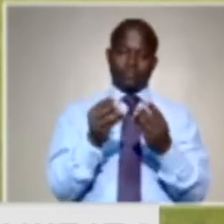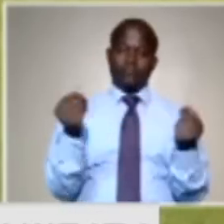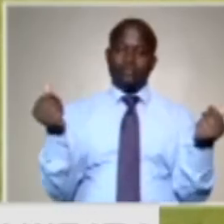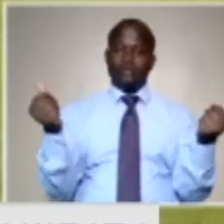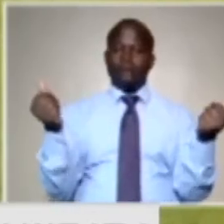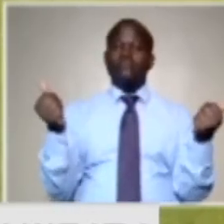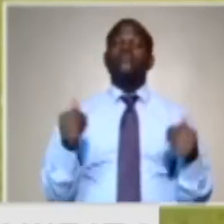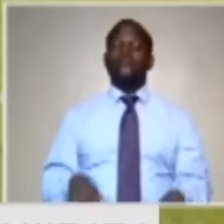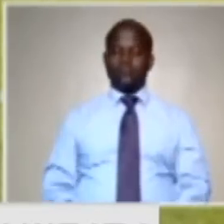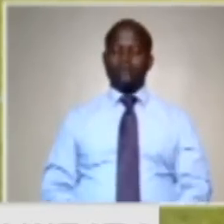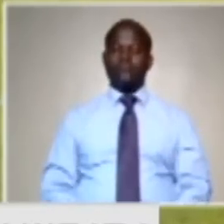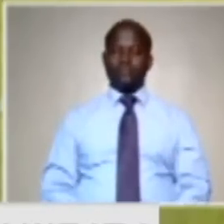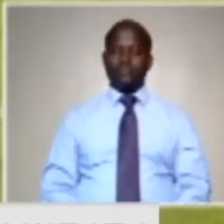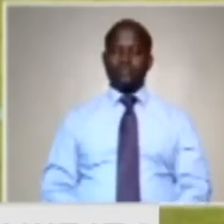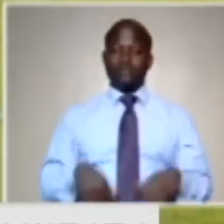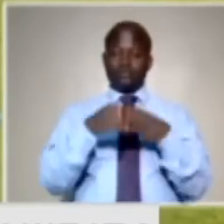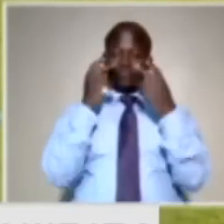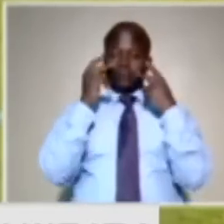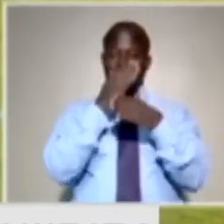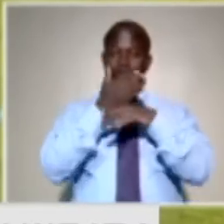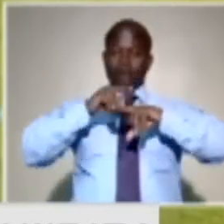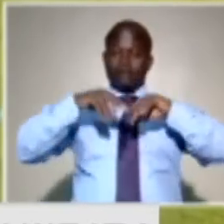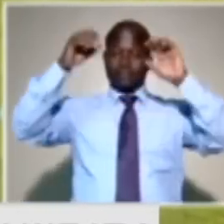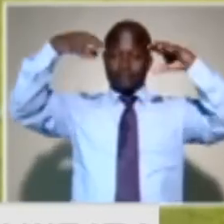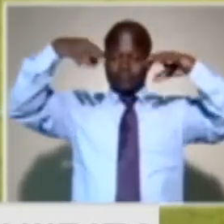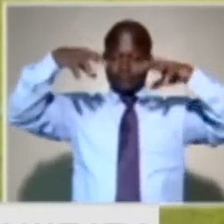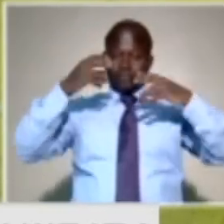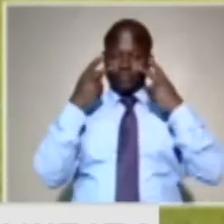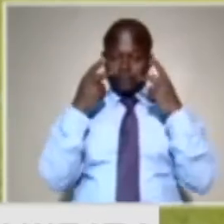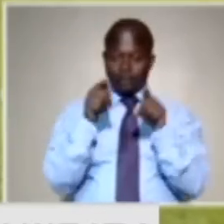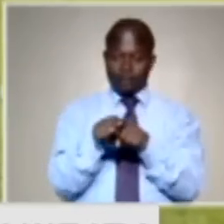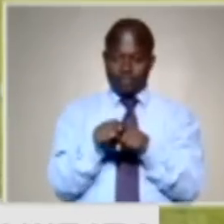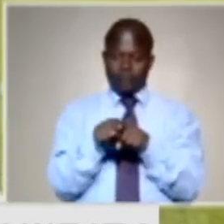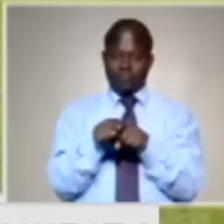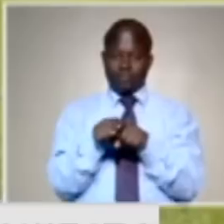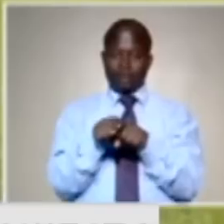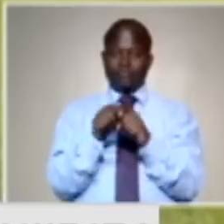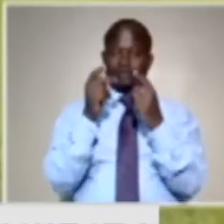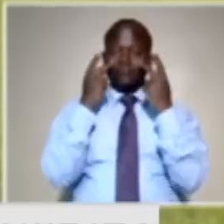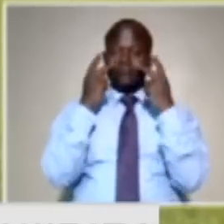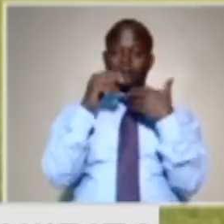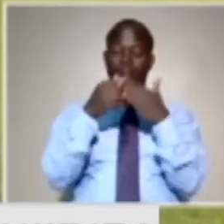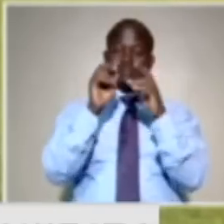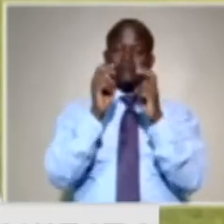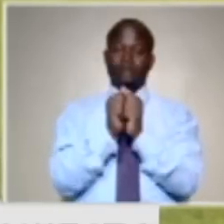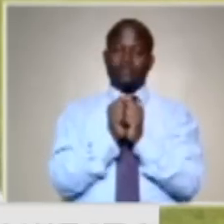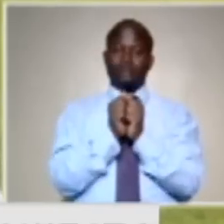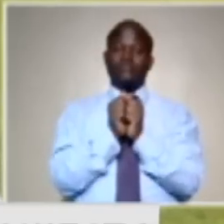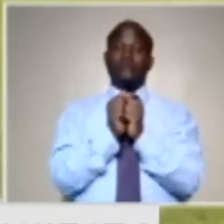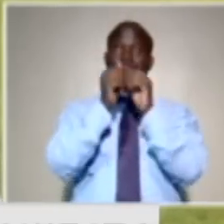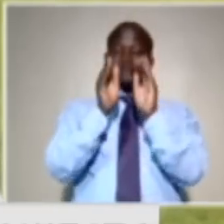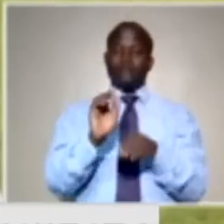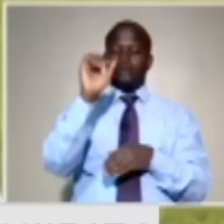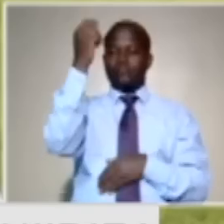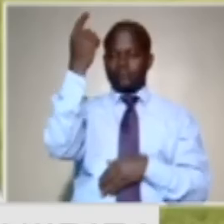byose tubwire ko nka minisitiri w'intebe ari kunyagirwa ariko babyifashe bite nk'umuturage twabonye ko umuturage ari ku